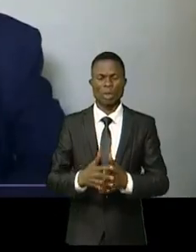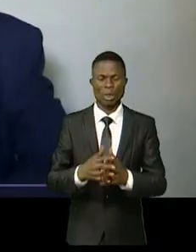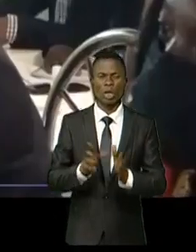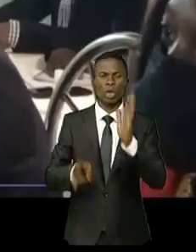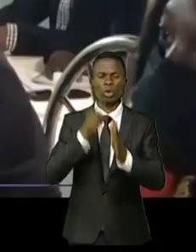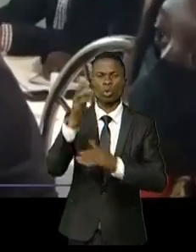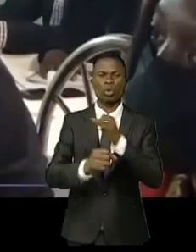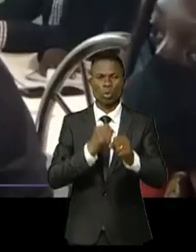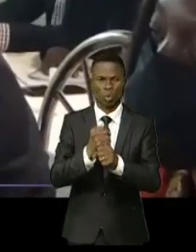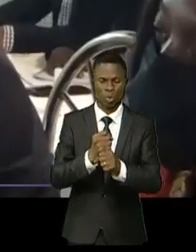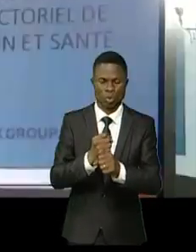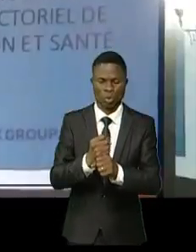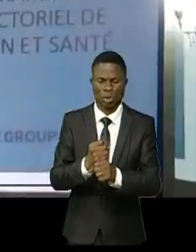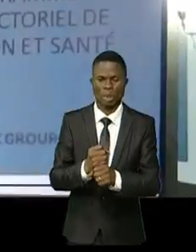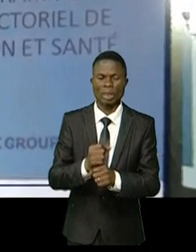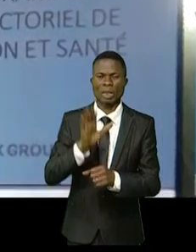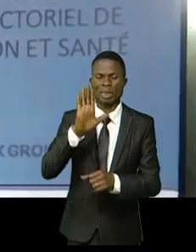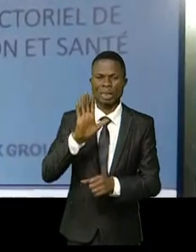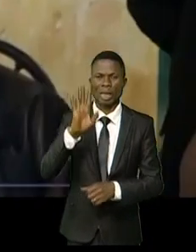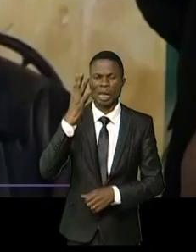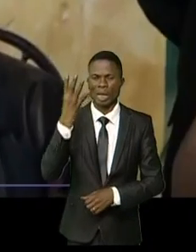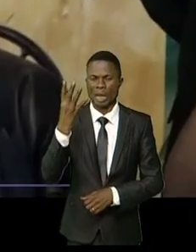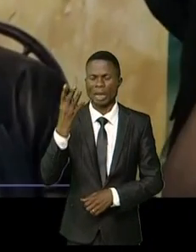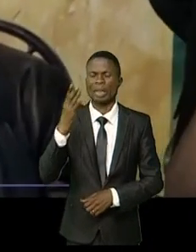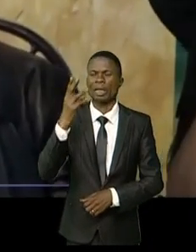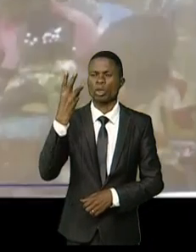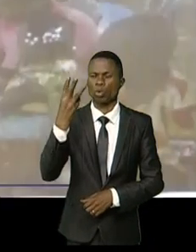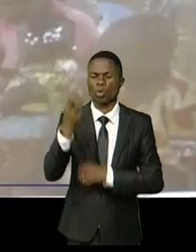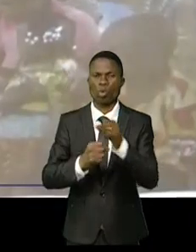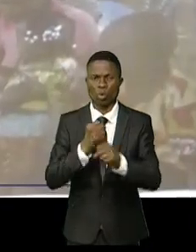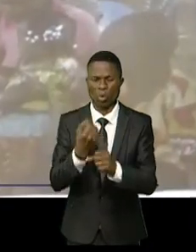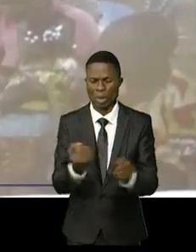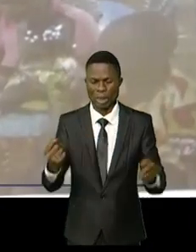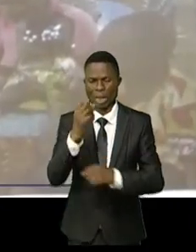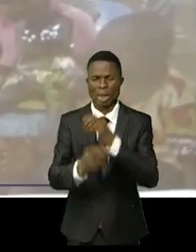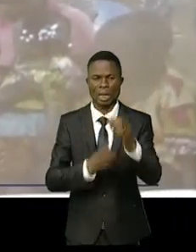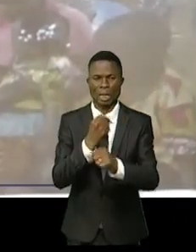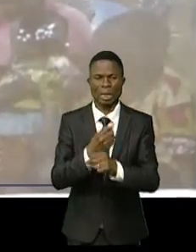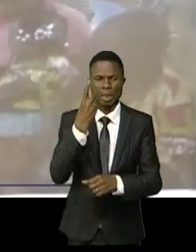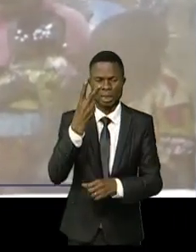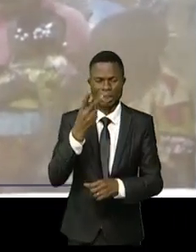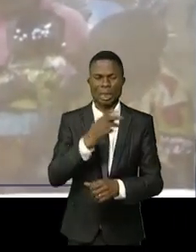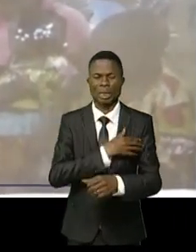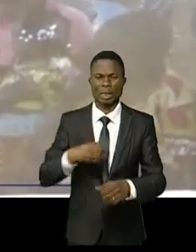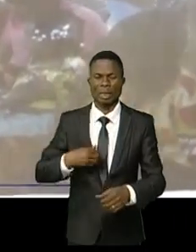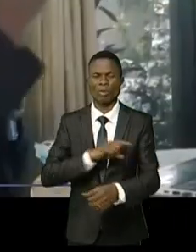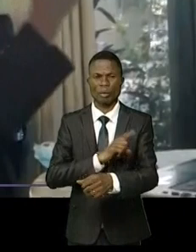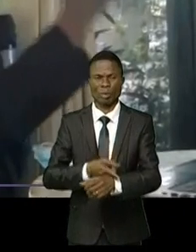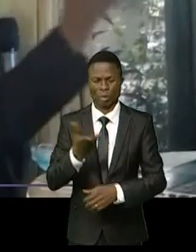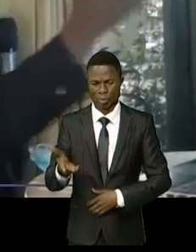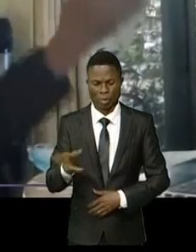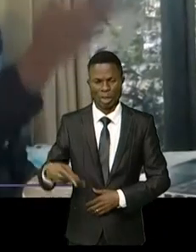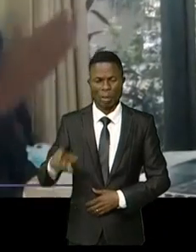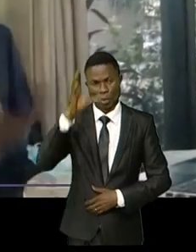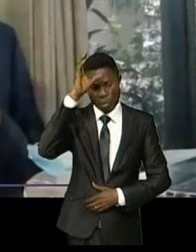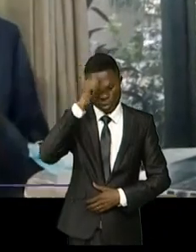ans de manière séquentielle, soit 5, 4 et 3 ans. Il concerne les enfants de moins de 2 ans et les femmes qui sont étroitement liées à ces fléaux. La province du